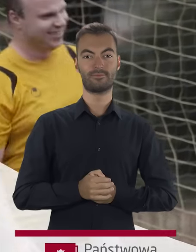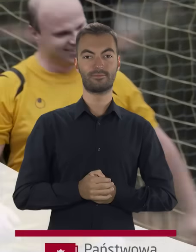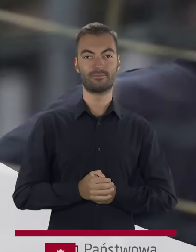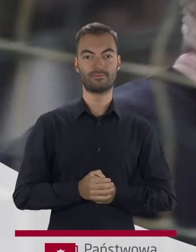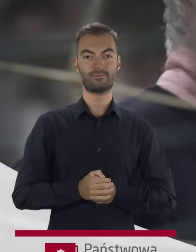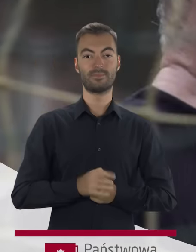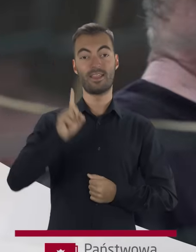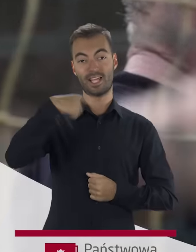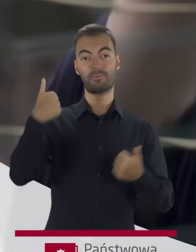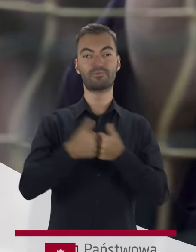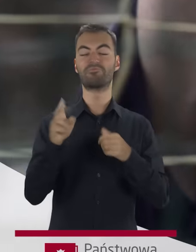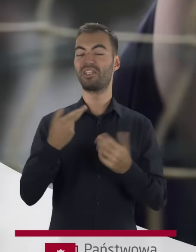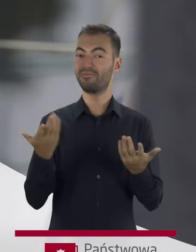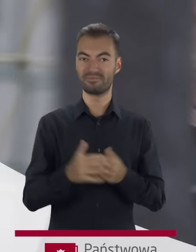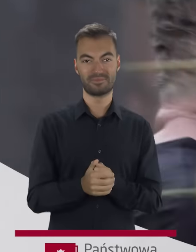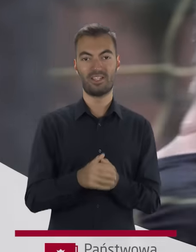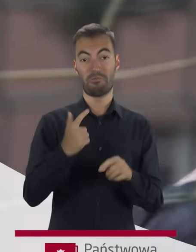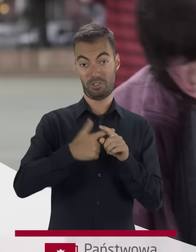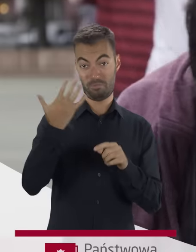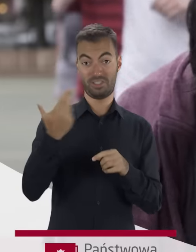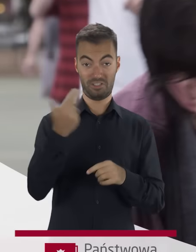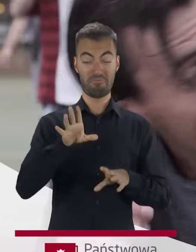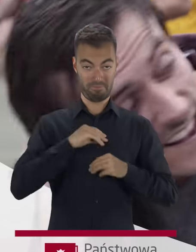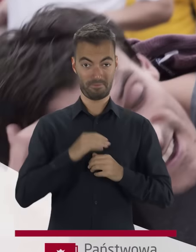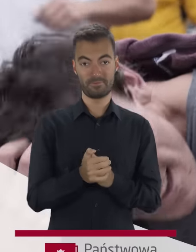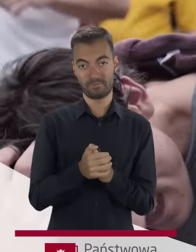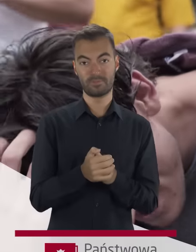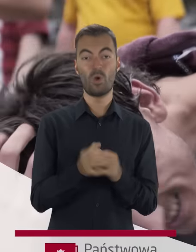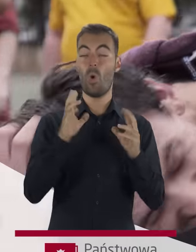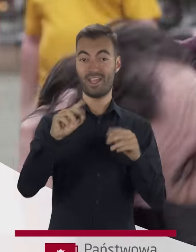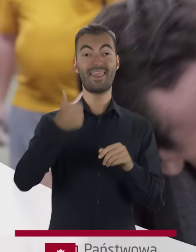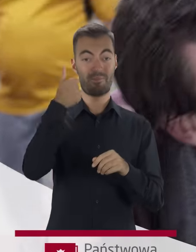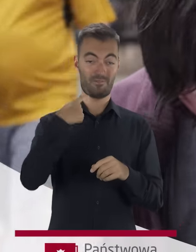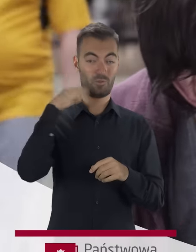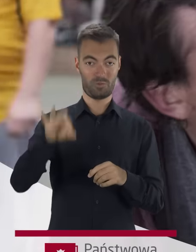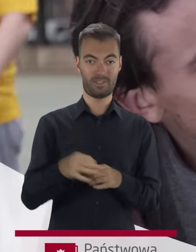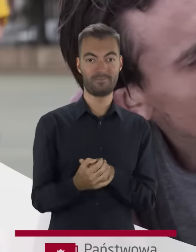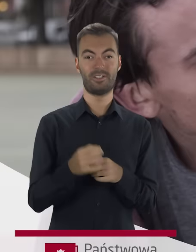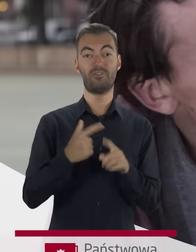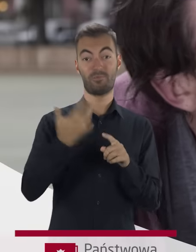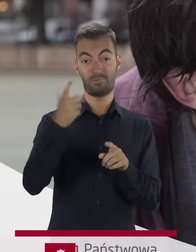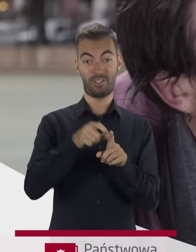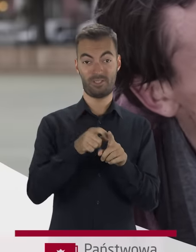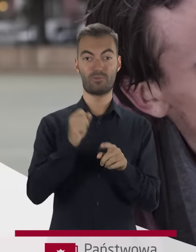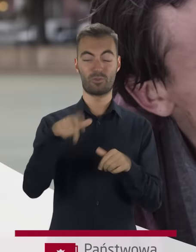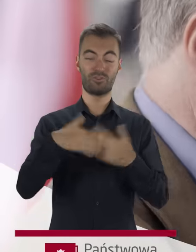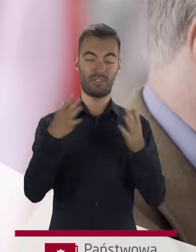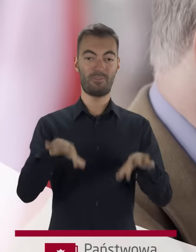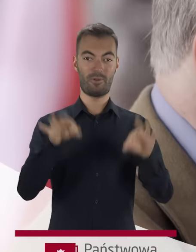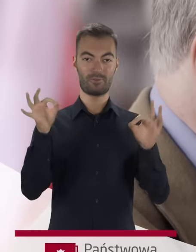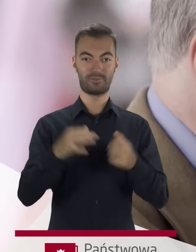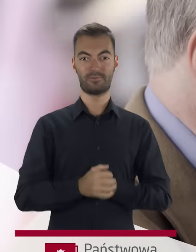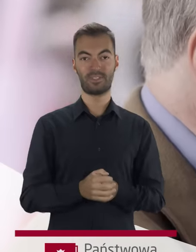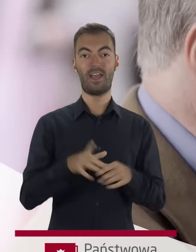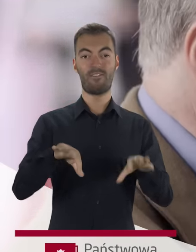Yes! Kiedy rewanż? 25 w niedzielę? Okej, ale po głosowaniu. 25 października to dzień